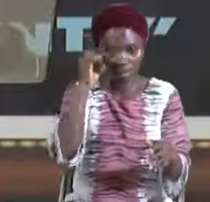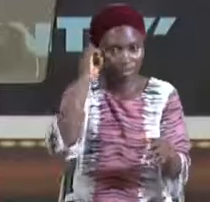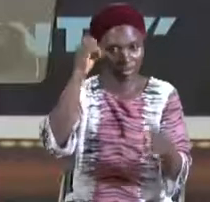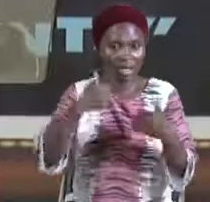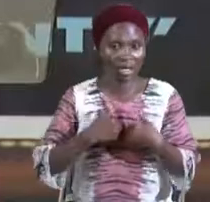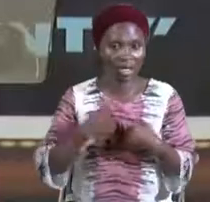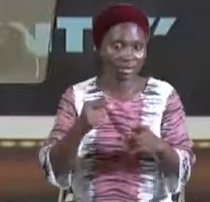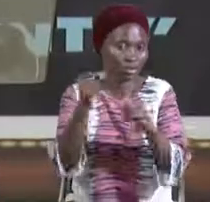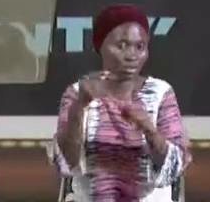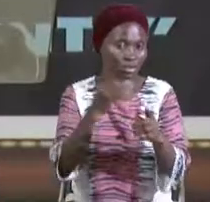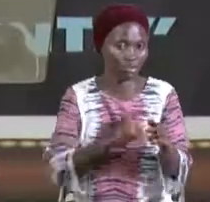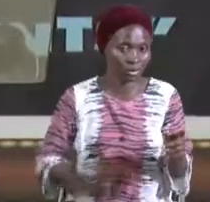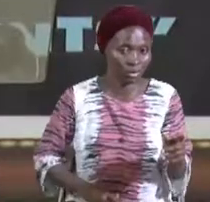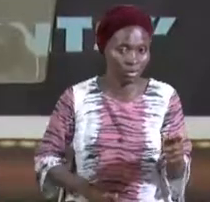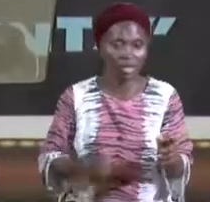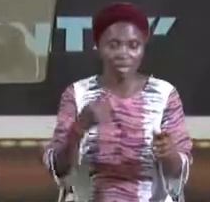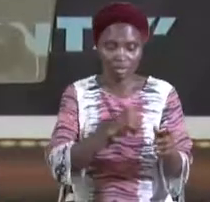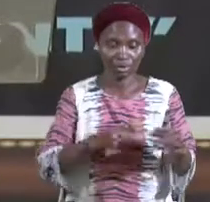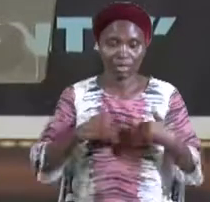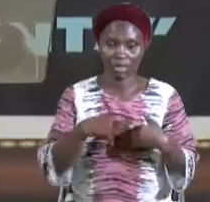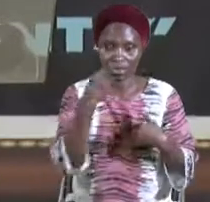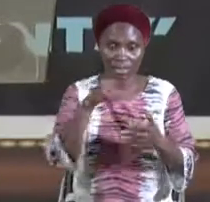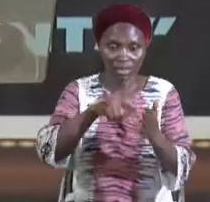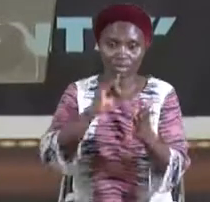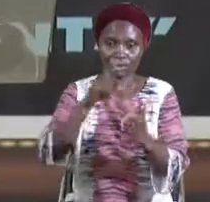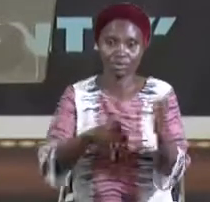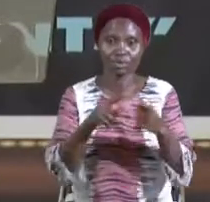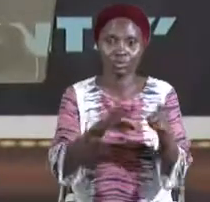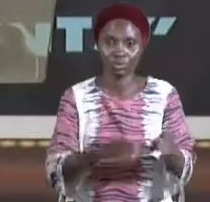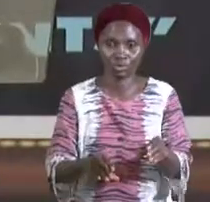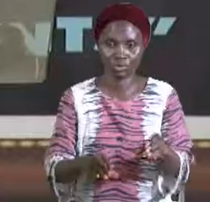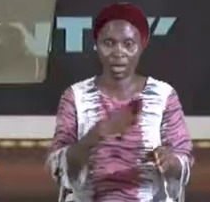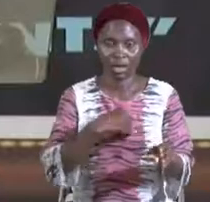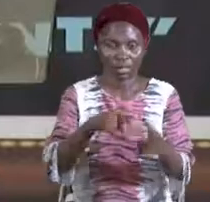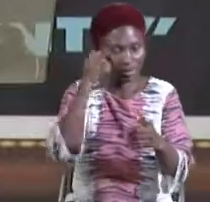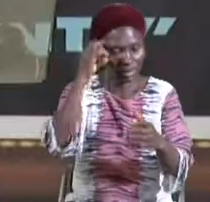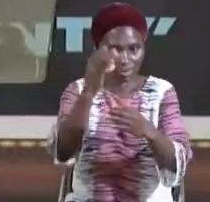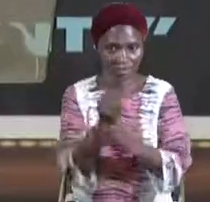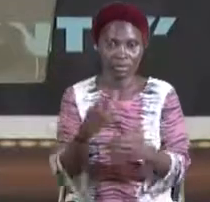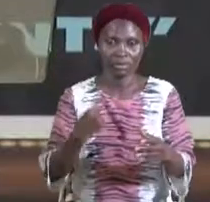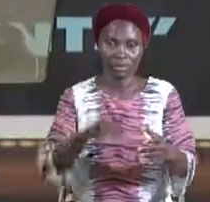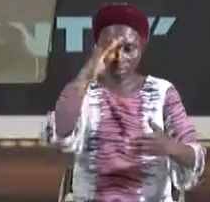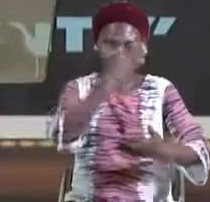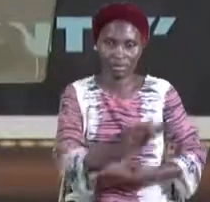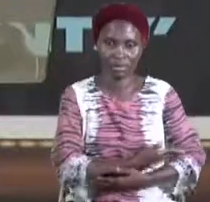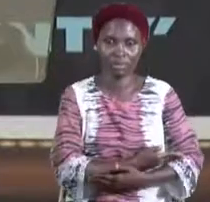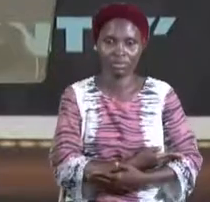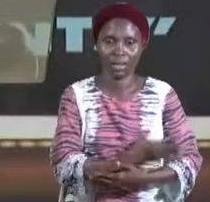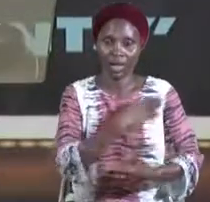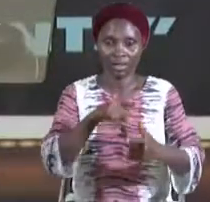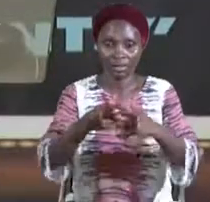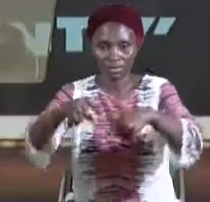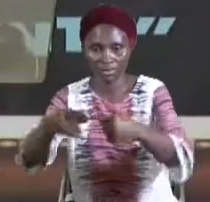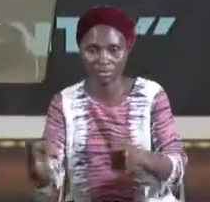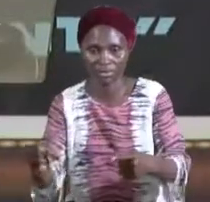Dieu. Le Seigneur lui a dit, voici ce que tu dois faire. Il a pris son fils et il allait. Alors, comme ils allaient, Isaac